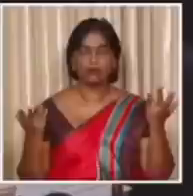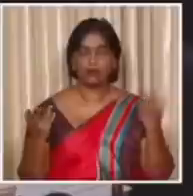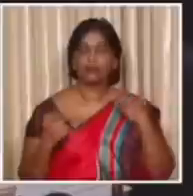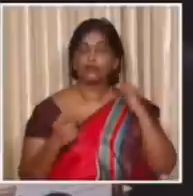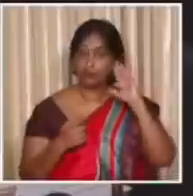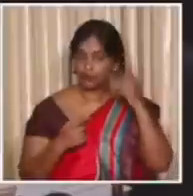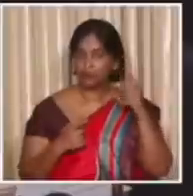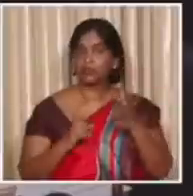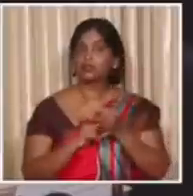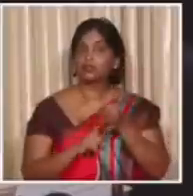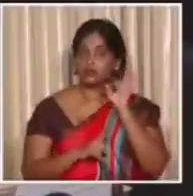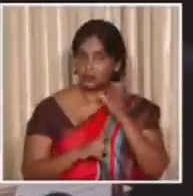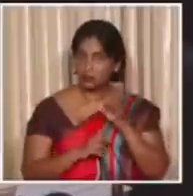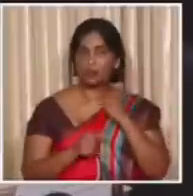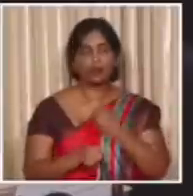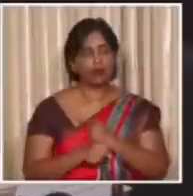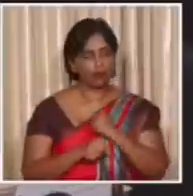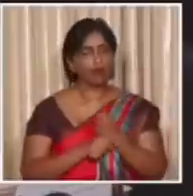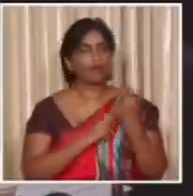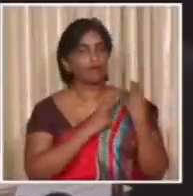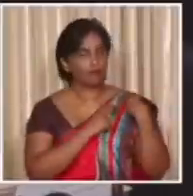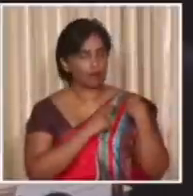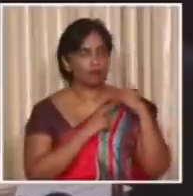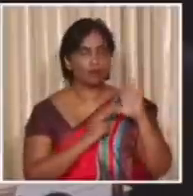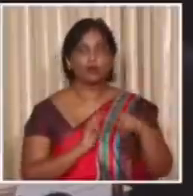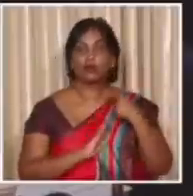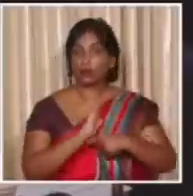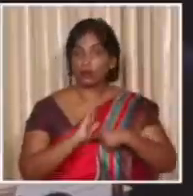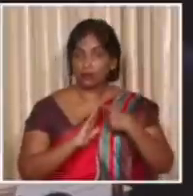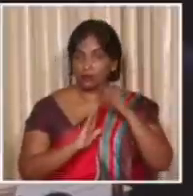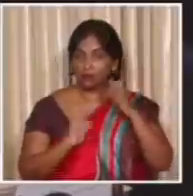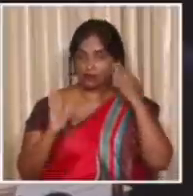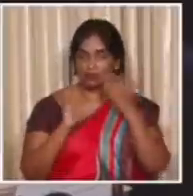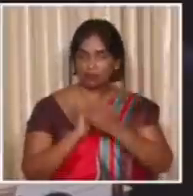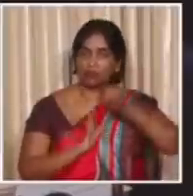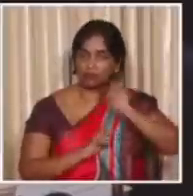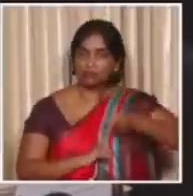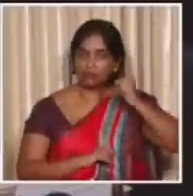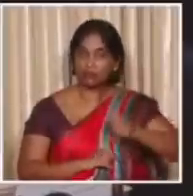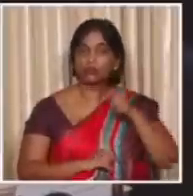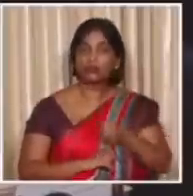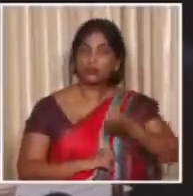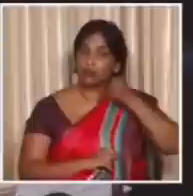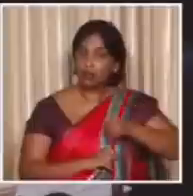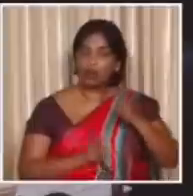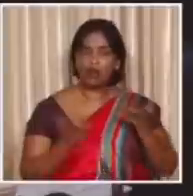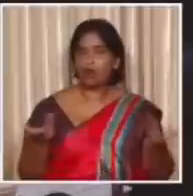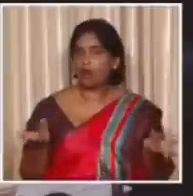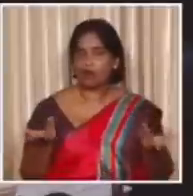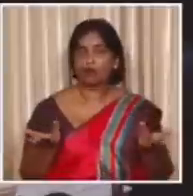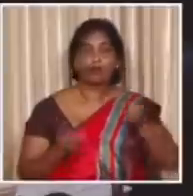විශේෂයෙන්ම ජනාධිපතිවරයාට ආණ්ඩුවටත් වගකීමක් තිබුණා. රට වෙනුවෙන් යම් එකඟතාවයන් එනවා නම් ඒකඟතාවයන් මොනවද කියන